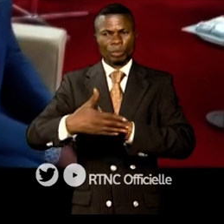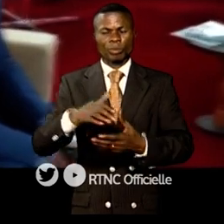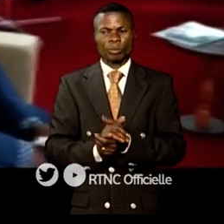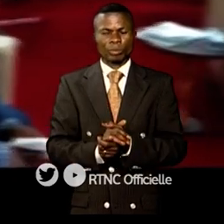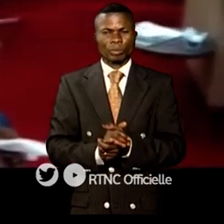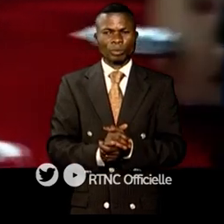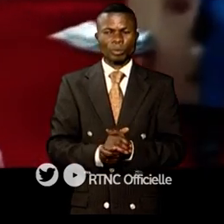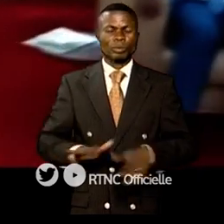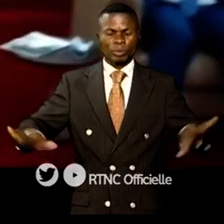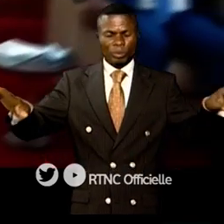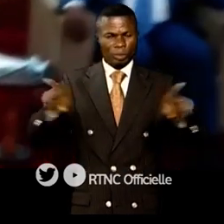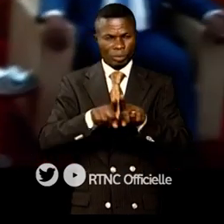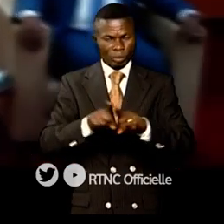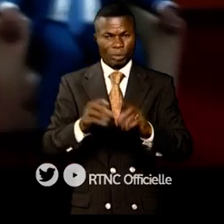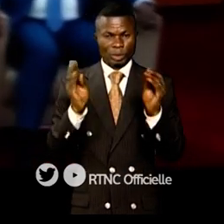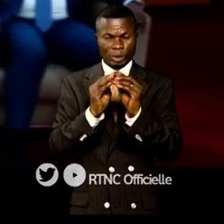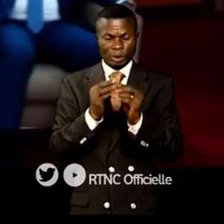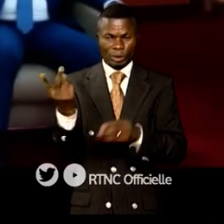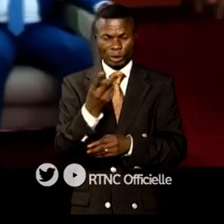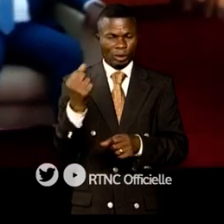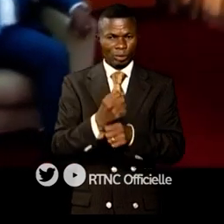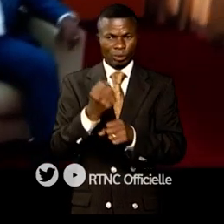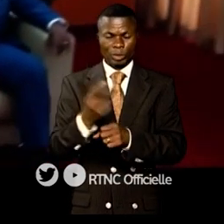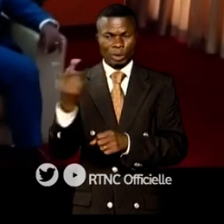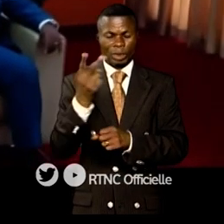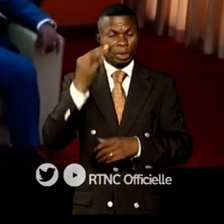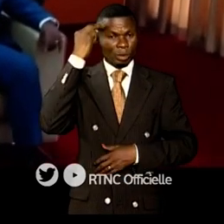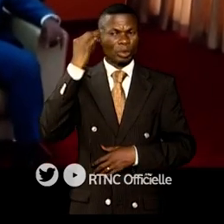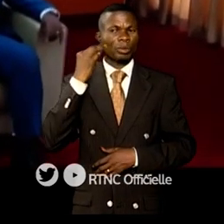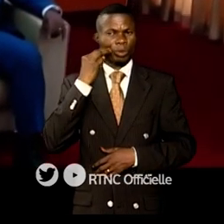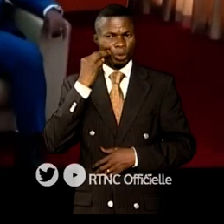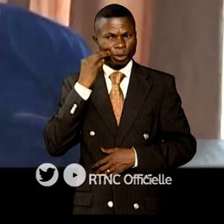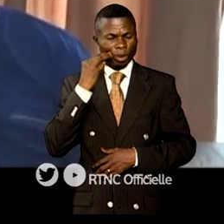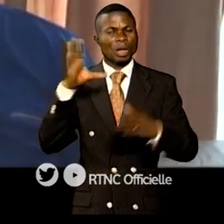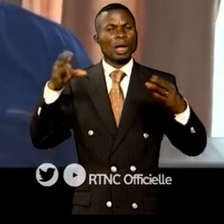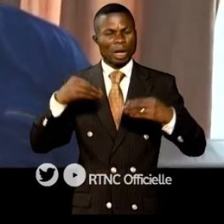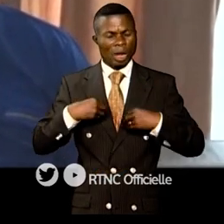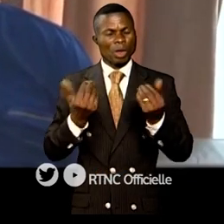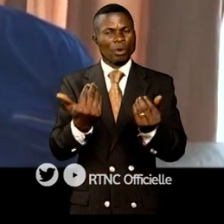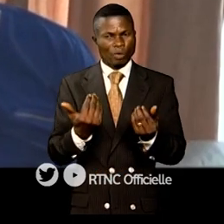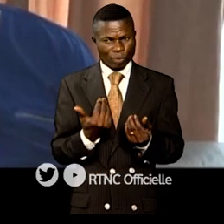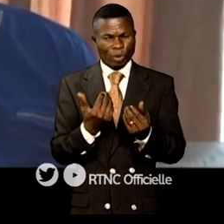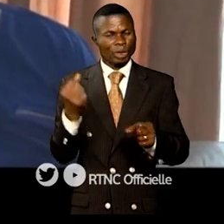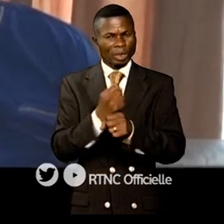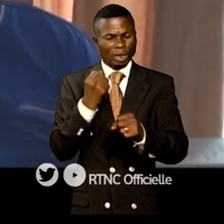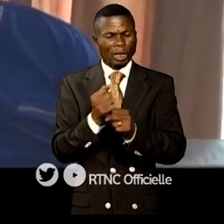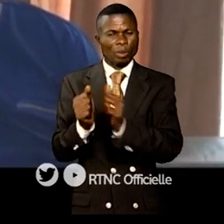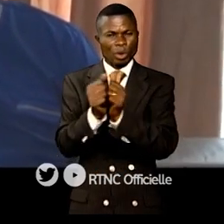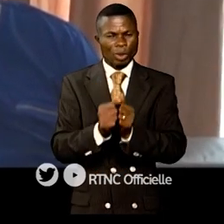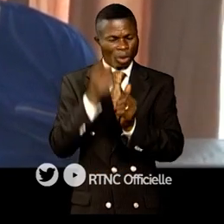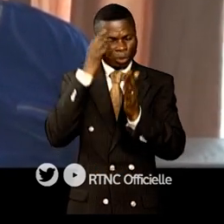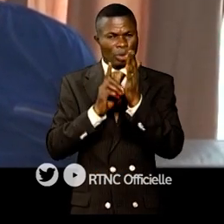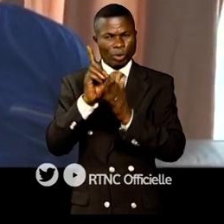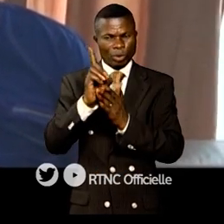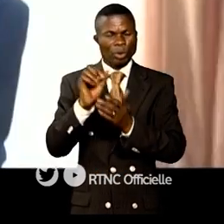et aérienne. Au cours de cette séance de travail, les deux officiels ont réaffirmé leur volonté d'œuvrer ensemble pour